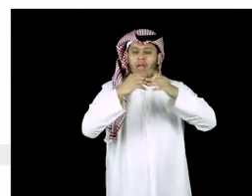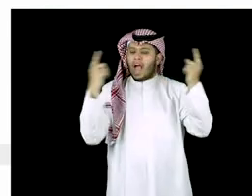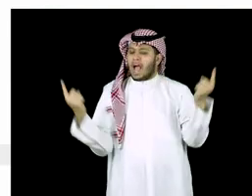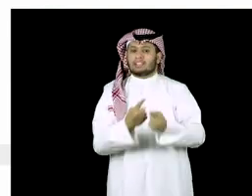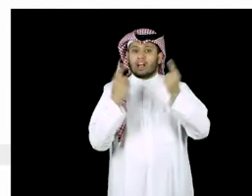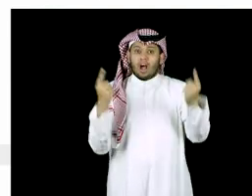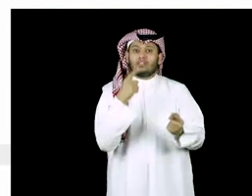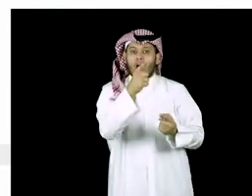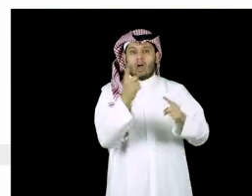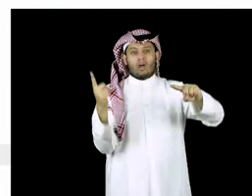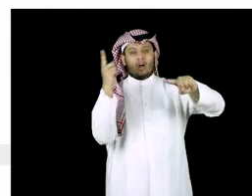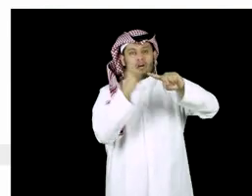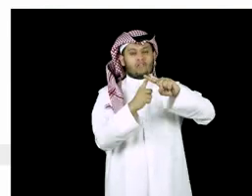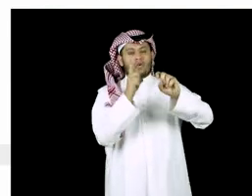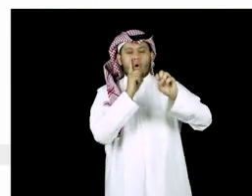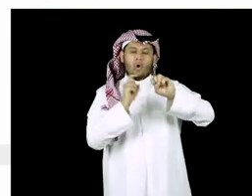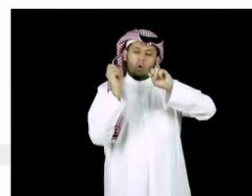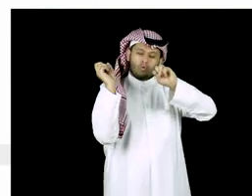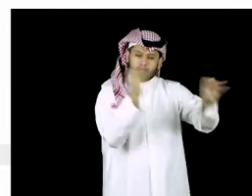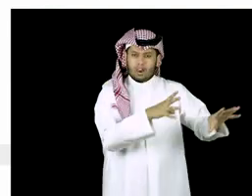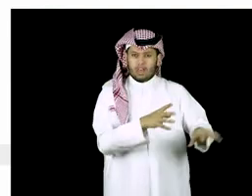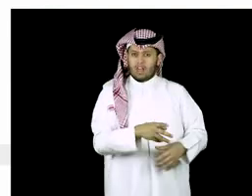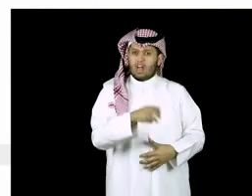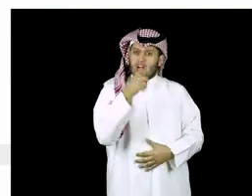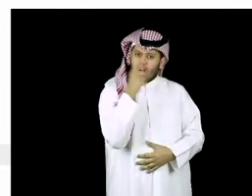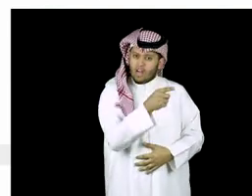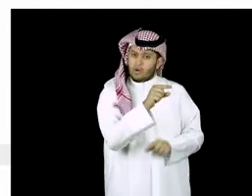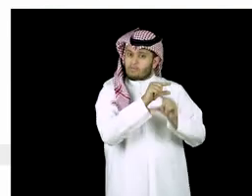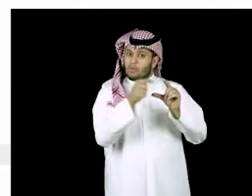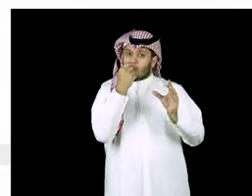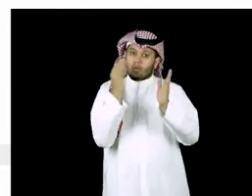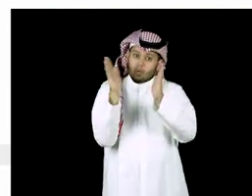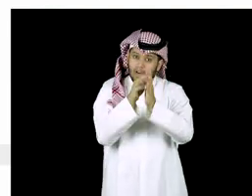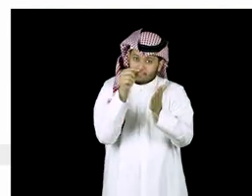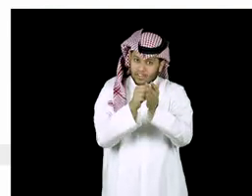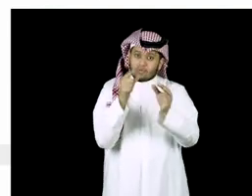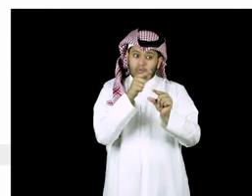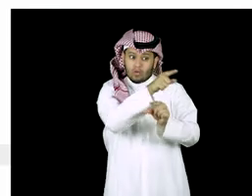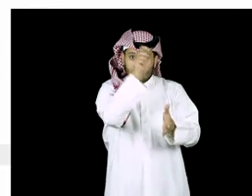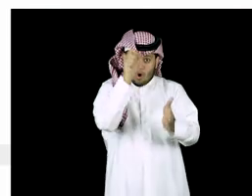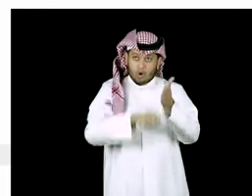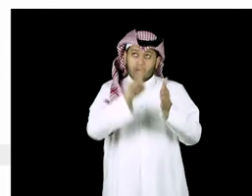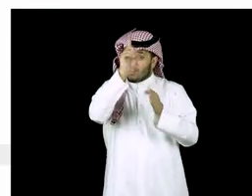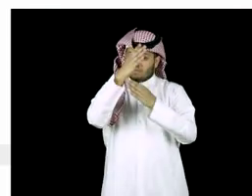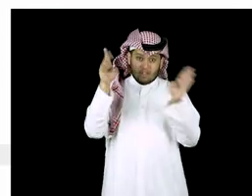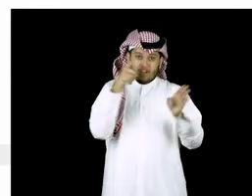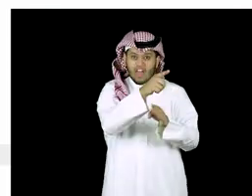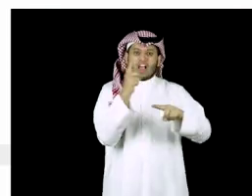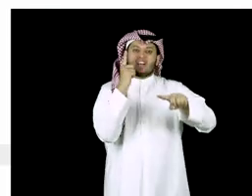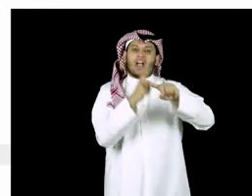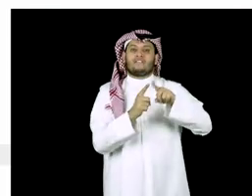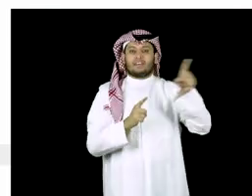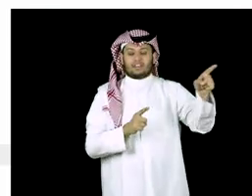نعوذ بالله، وتنطبق في حقه ومن لم يحكم بما أنزل الله فأولئك هم الكافرون.